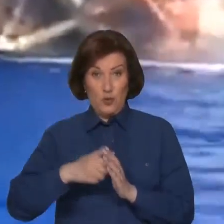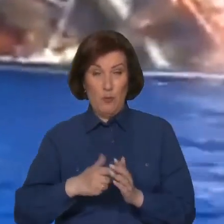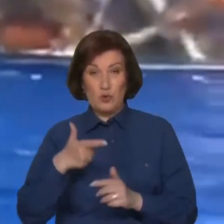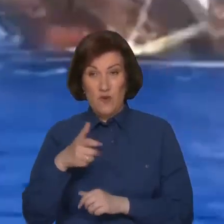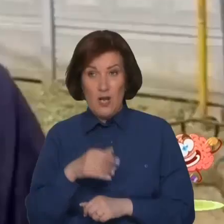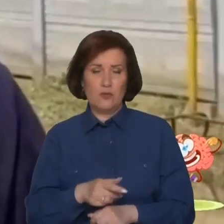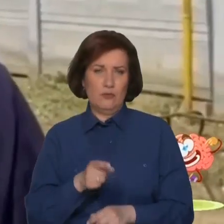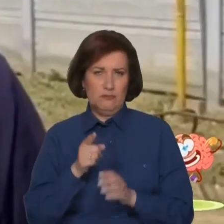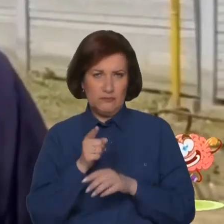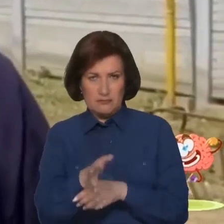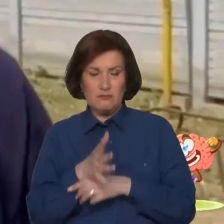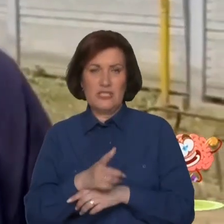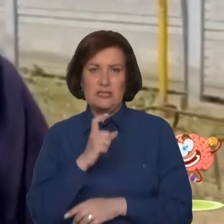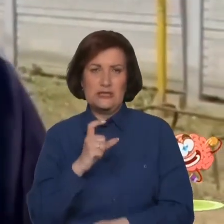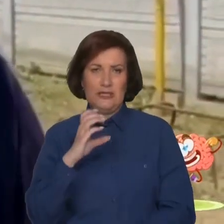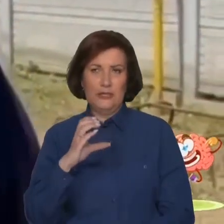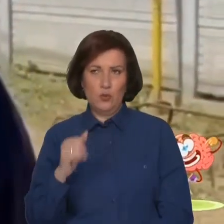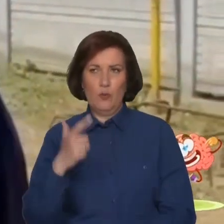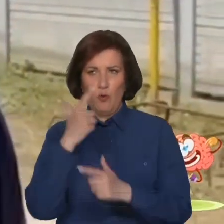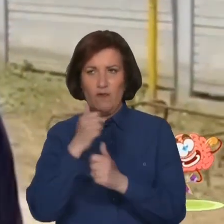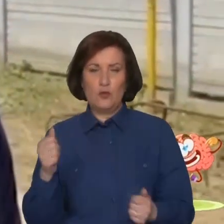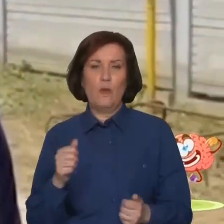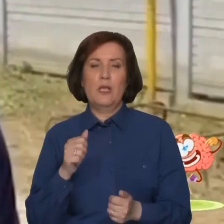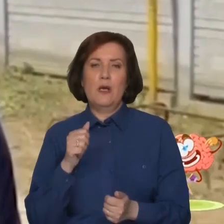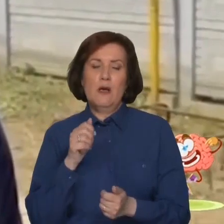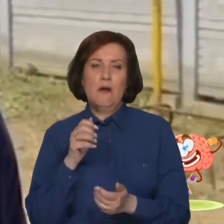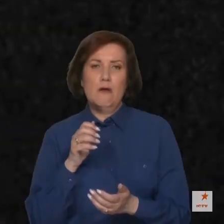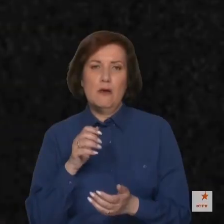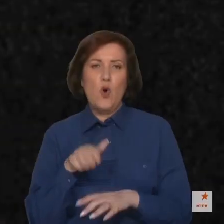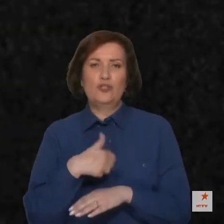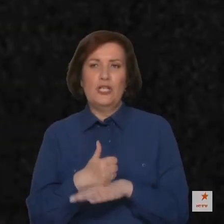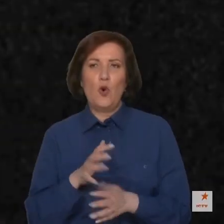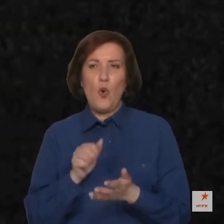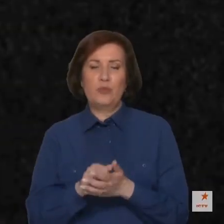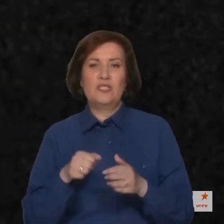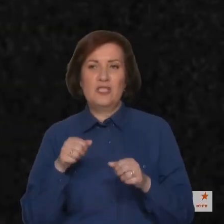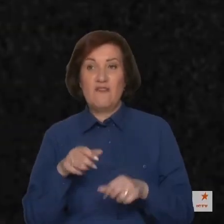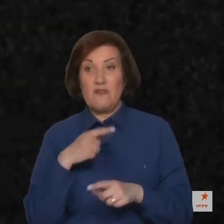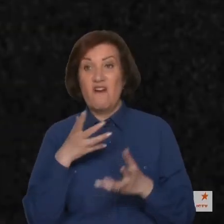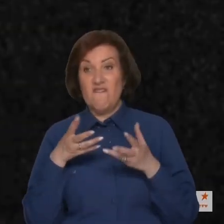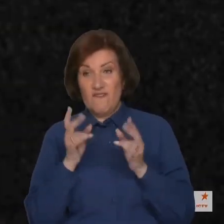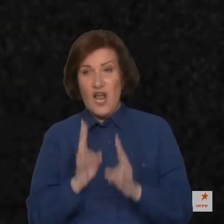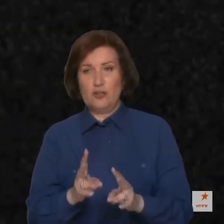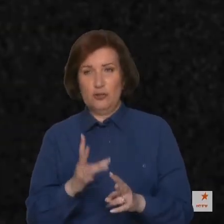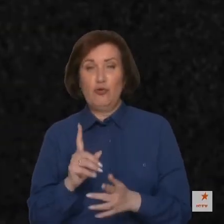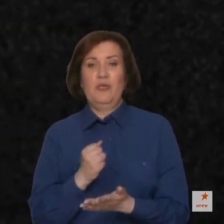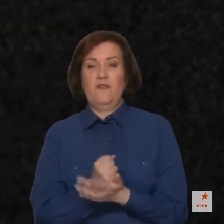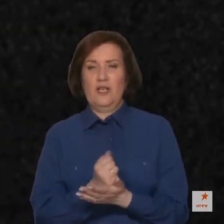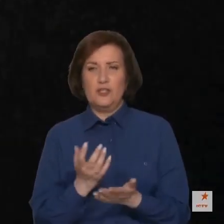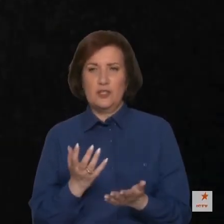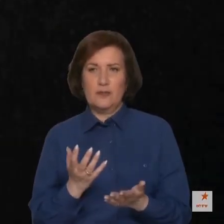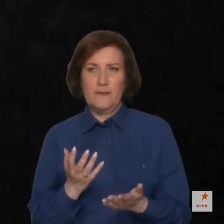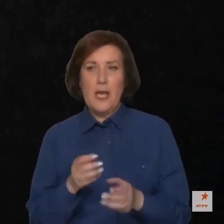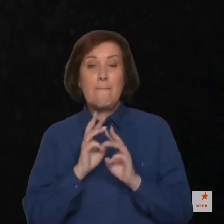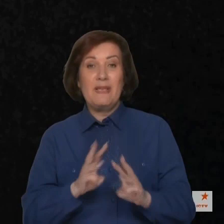удар ЗСУ, повідомив очільник окупаційної влади в Криму Сергій Аксьонов. Горять ж, вражені, що ж їх підтверджувати? Все